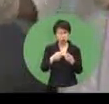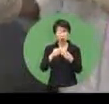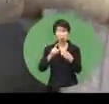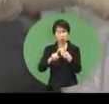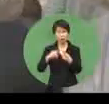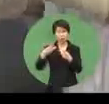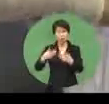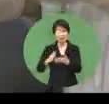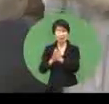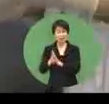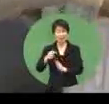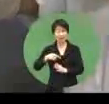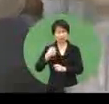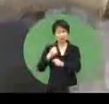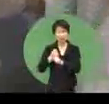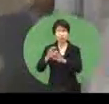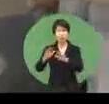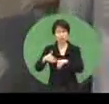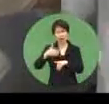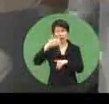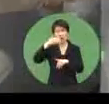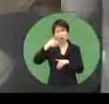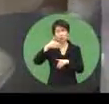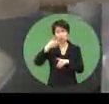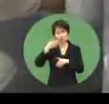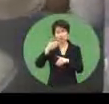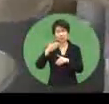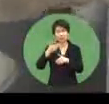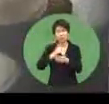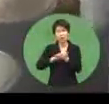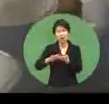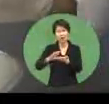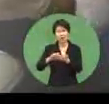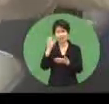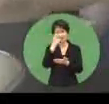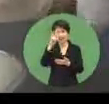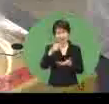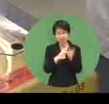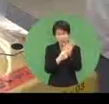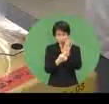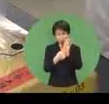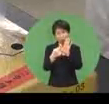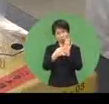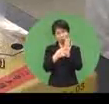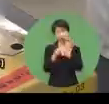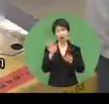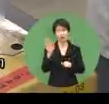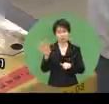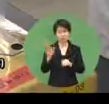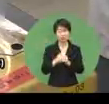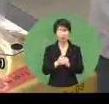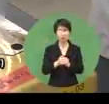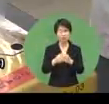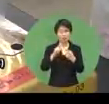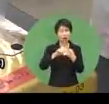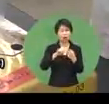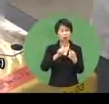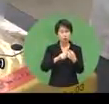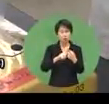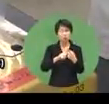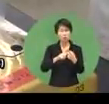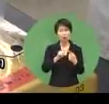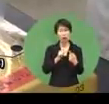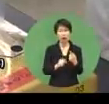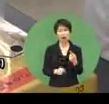自に定めた食品の衛生管理指標という基準です。食品衛生法という法律